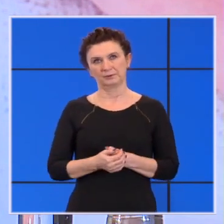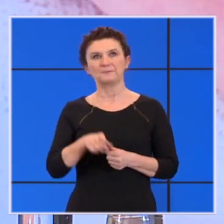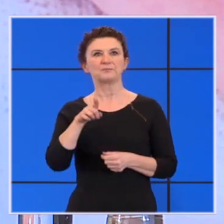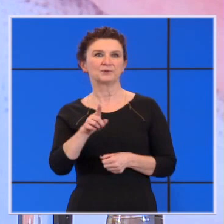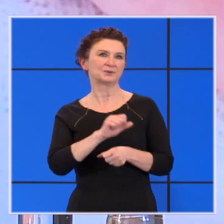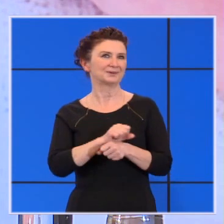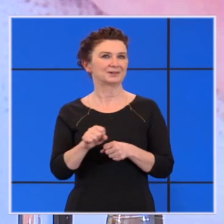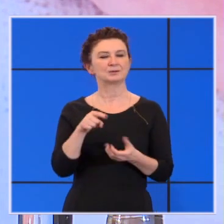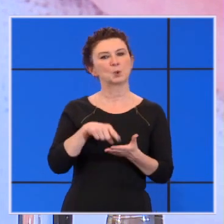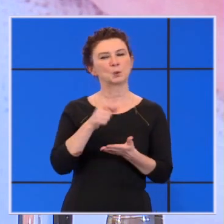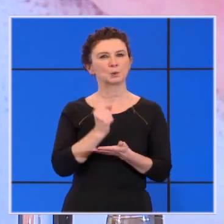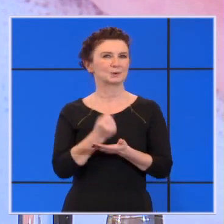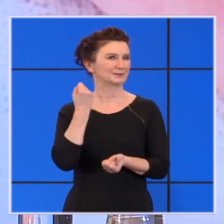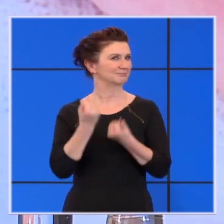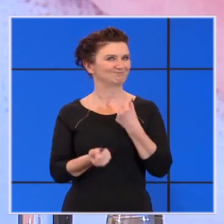niełatwa,